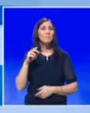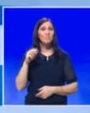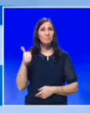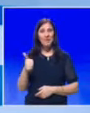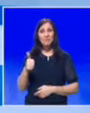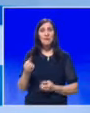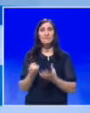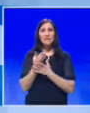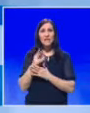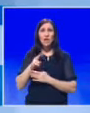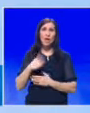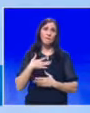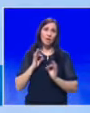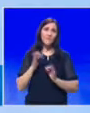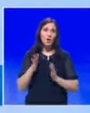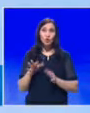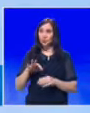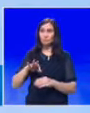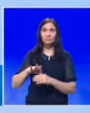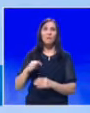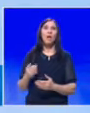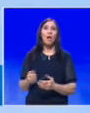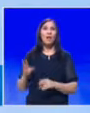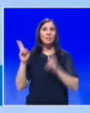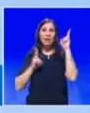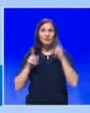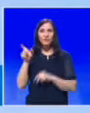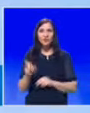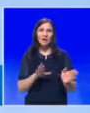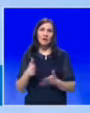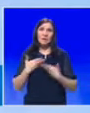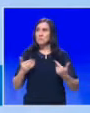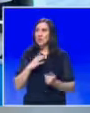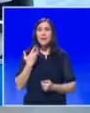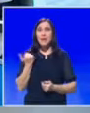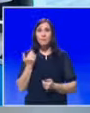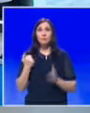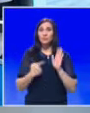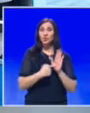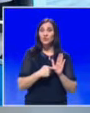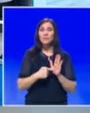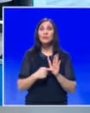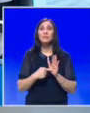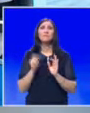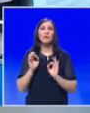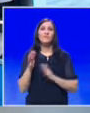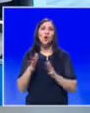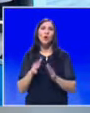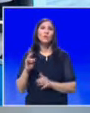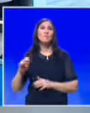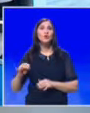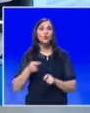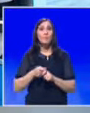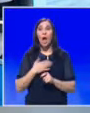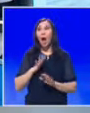народ, ще ви гласуват човек? Ние няма да посочваме хора. Неправителствен сектор ще направи тези номинации. И ако има един професионалист, който има моралните и